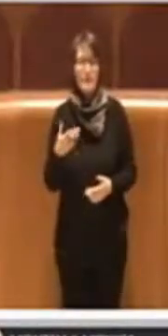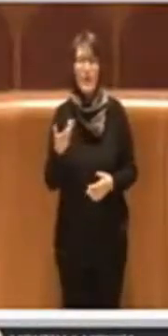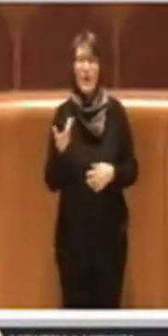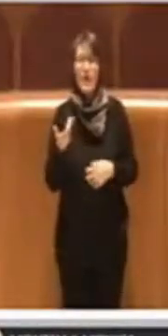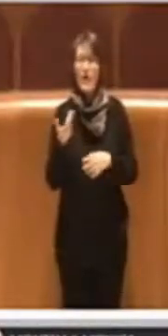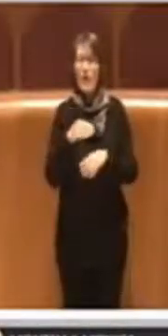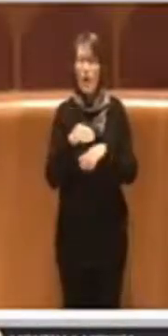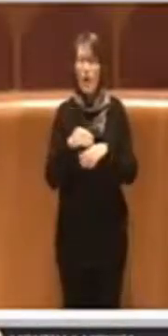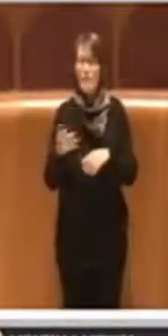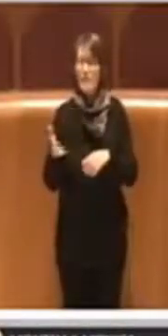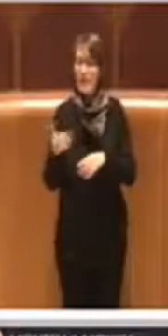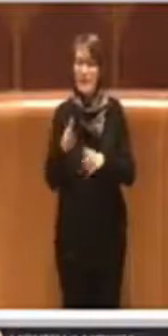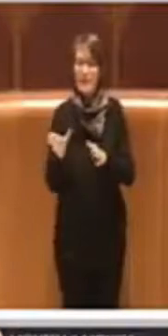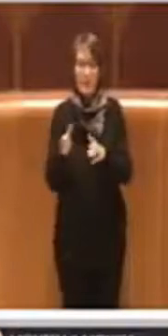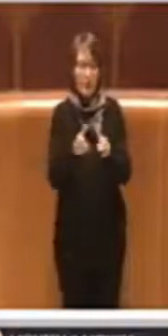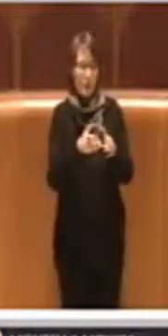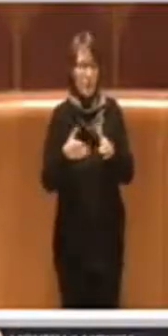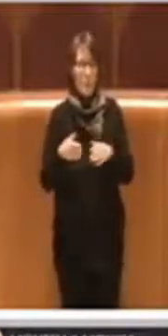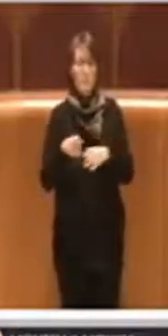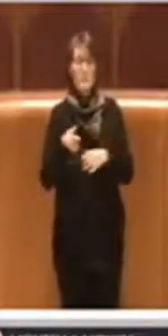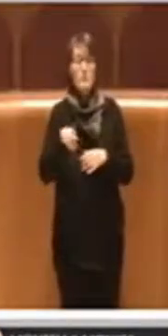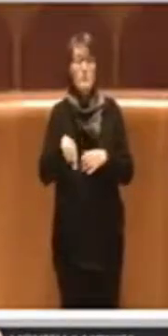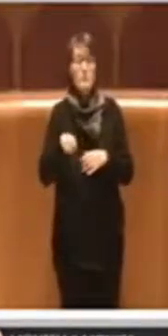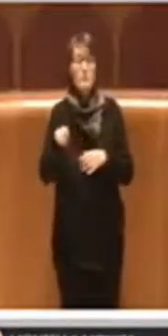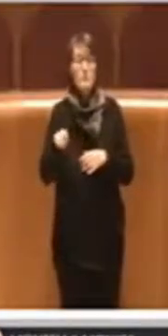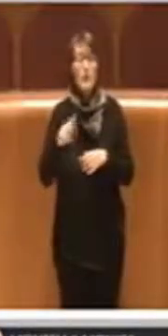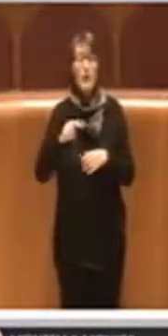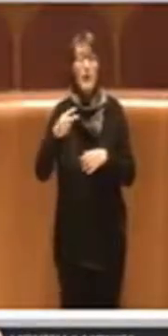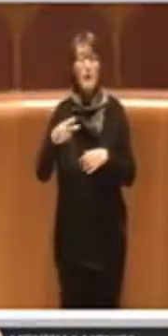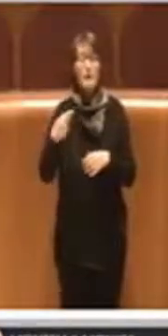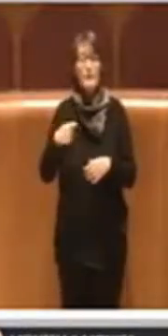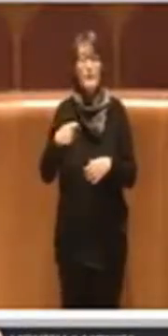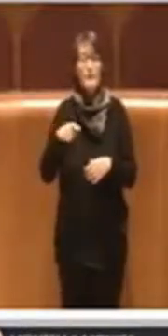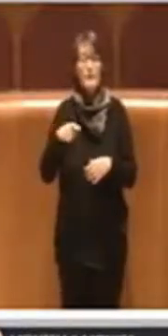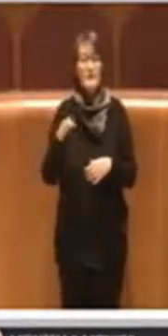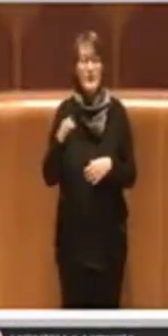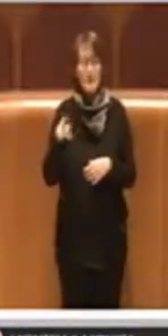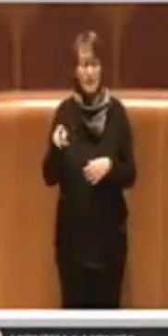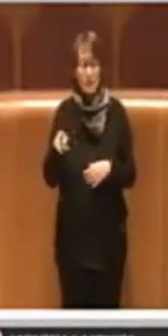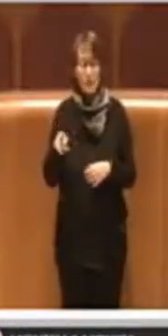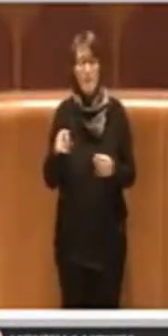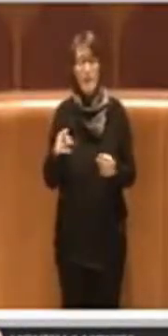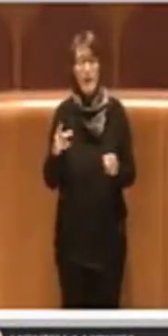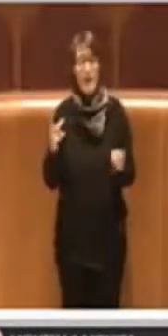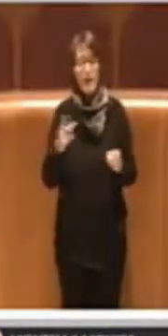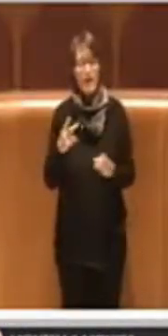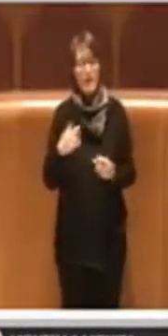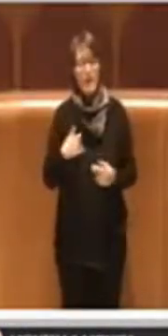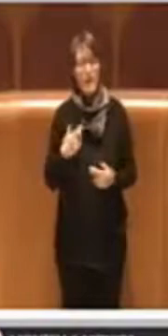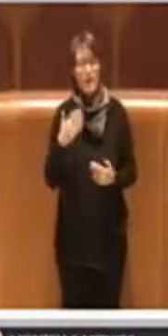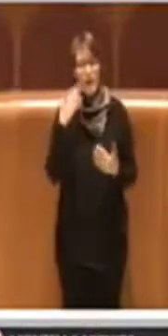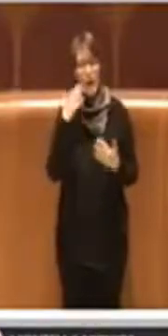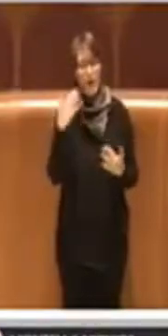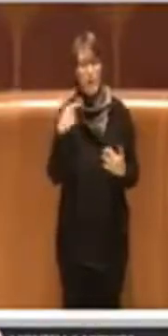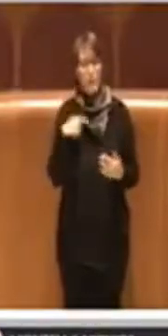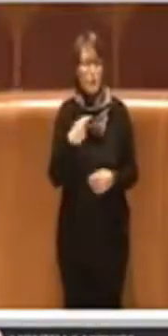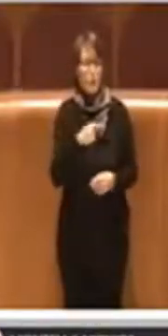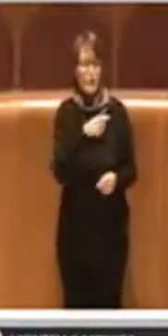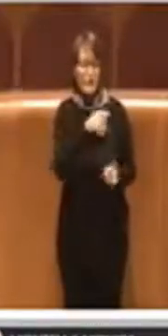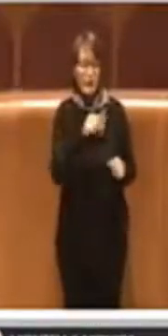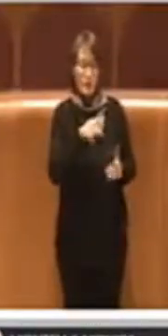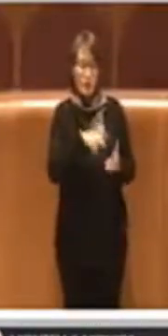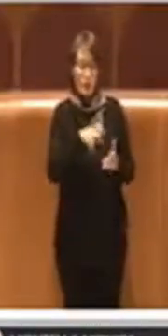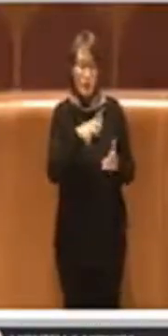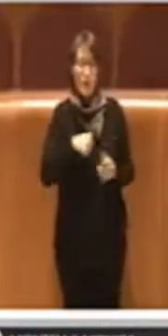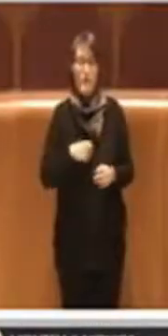altri gruppi, anche quelle del Vicepresidente Pigliumeni. Purtroppo, il Presidente lo potrà confermare,